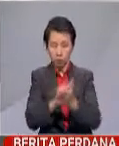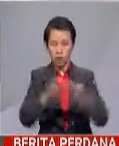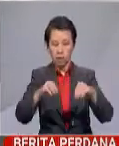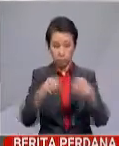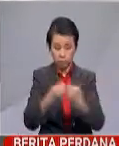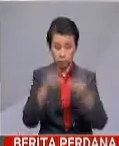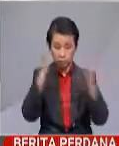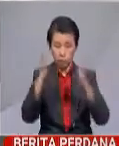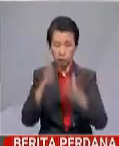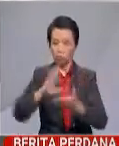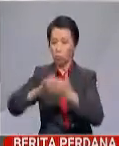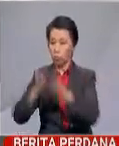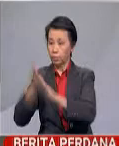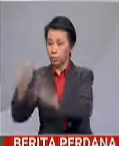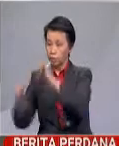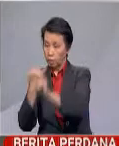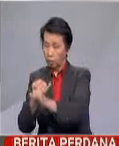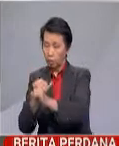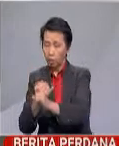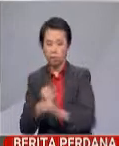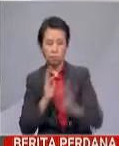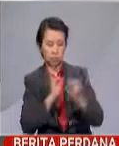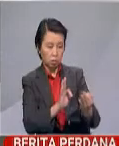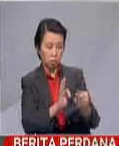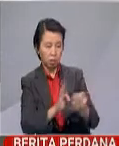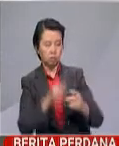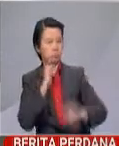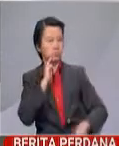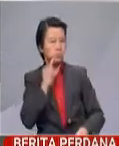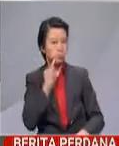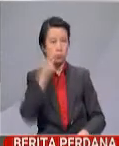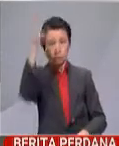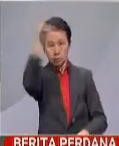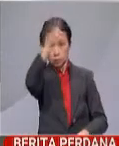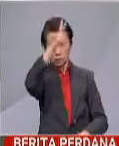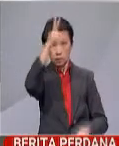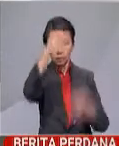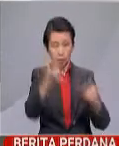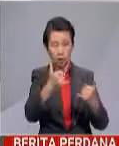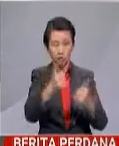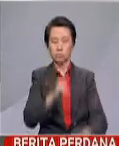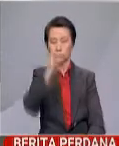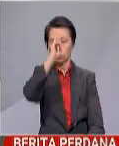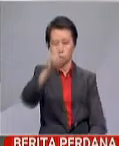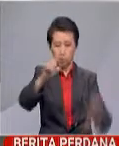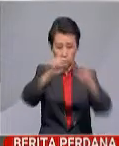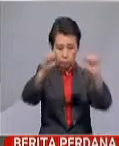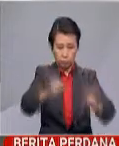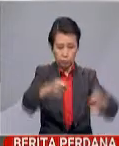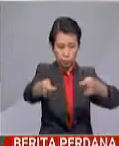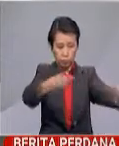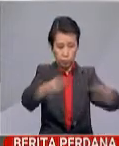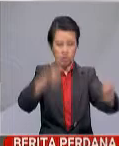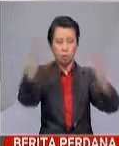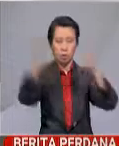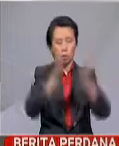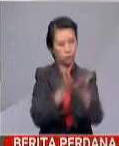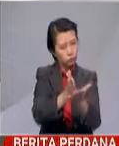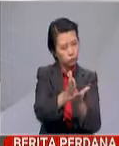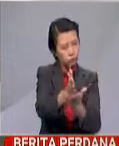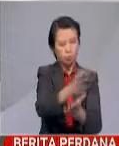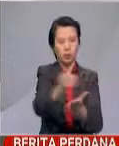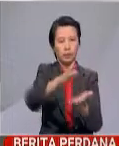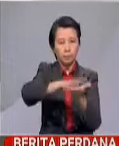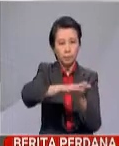tempatan dan komuniti antarabangsa terhadap keseriusan kerajaan dalam memastikan sistem pentadbiran negara telus